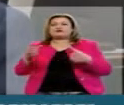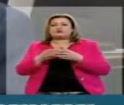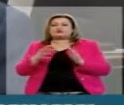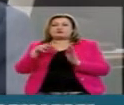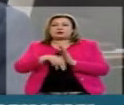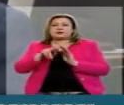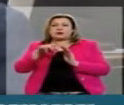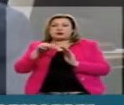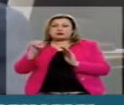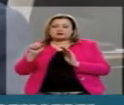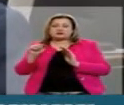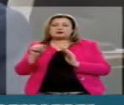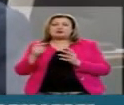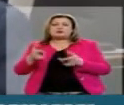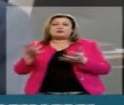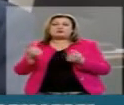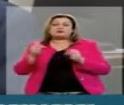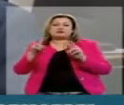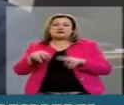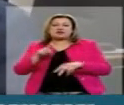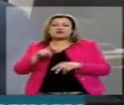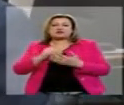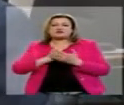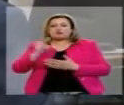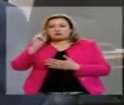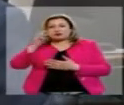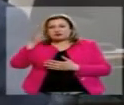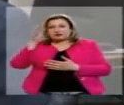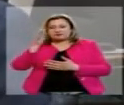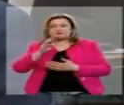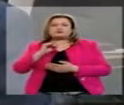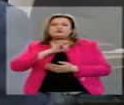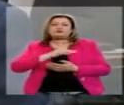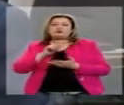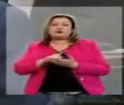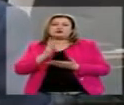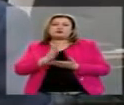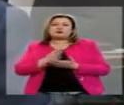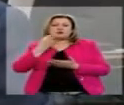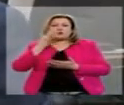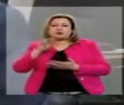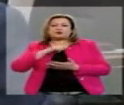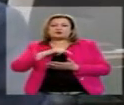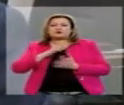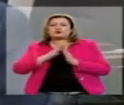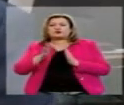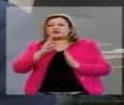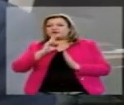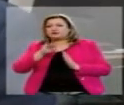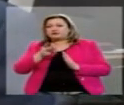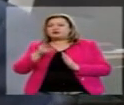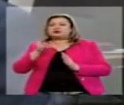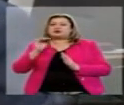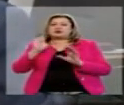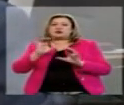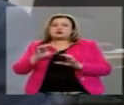мүшесіне жоғары білімі бар мамандар қабылданады. Және заңгерлердің 2 жылдық жұмыс өтілі болуы керек. Жаңа заңнама аясында құқықтық мәселелер бойынша